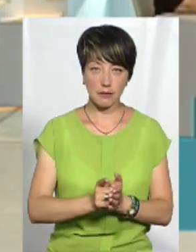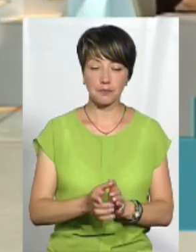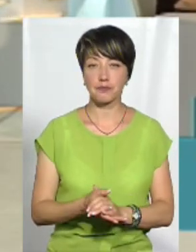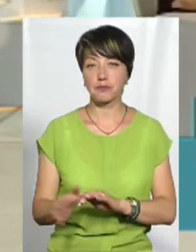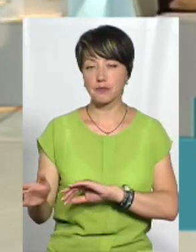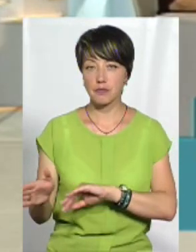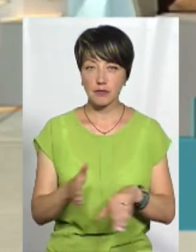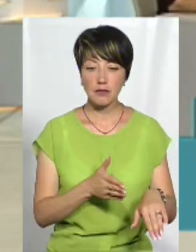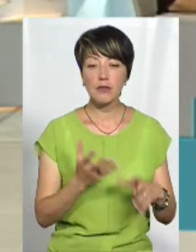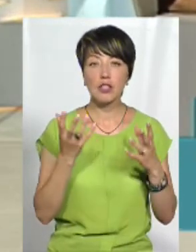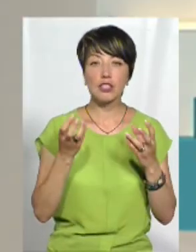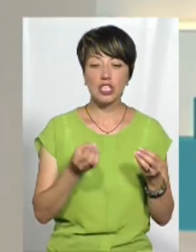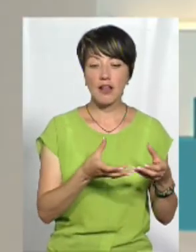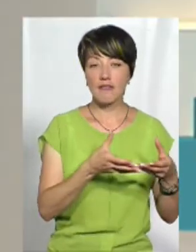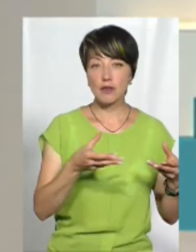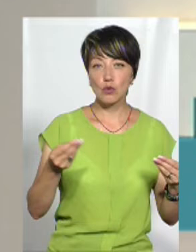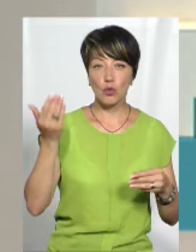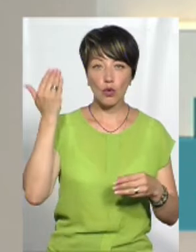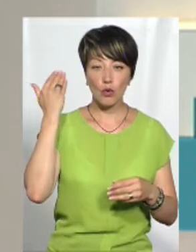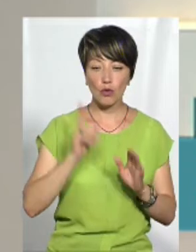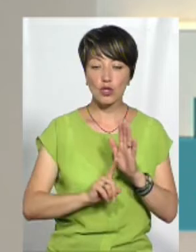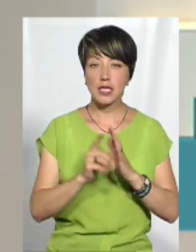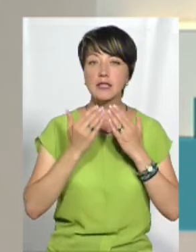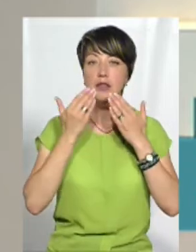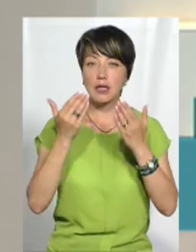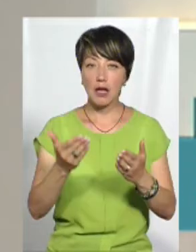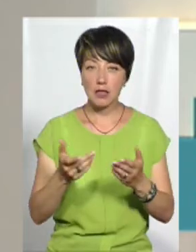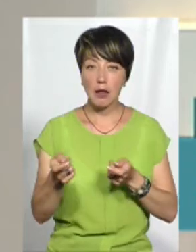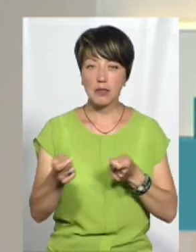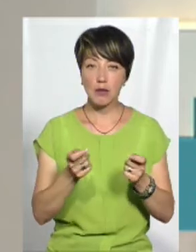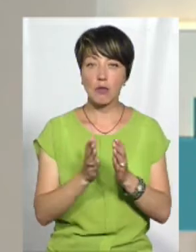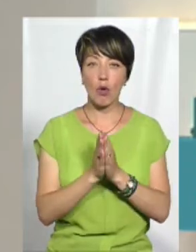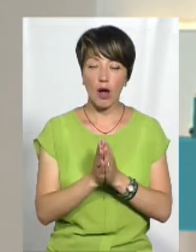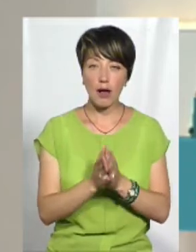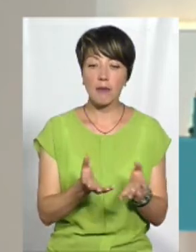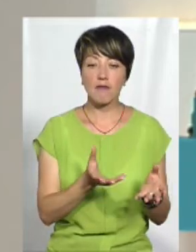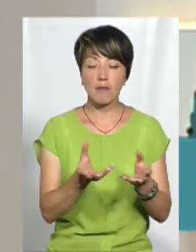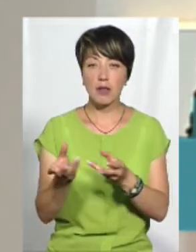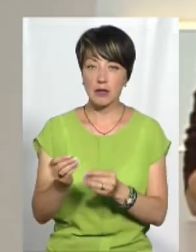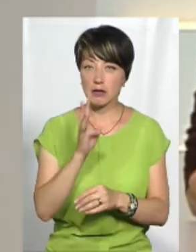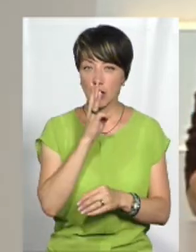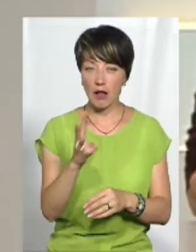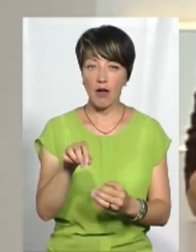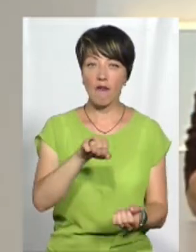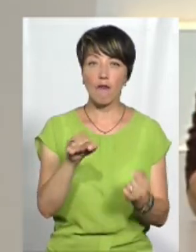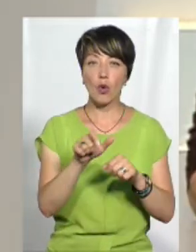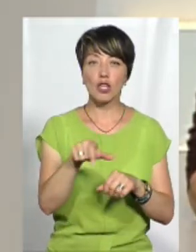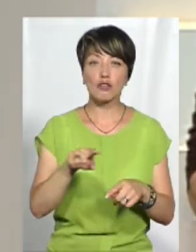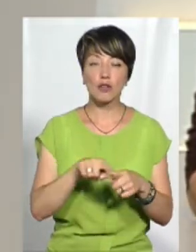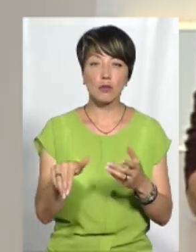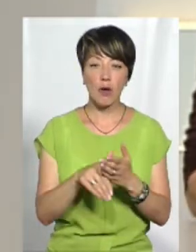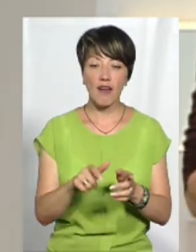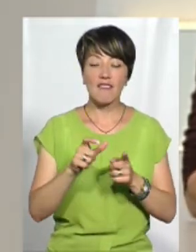з весни почали звертатися до Хмельницької обласної державної адміністрації з проханням вплинути на зарплати водіїв швидких.